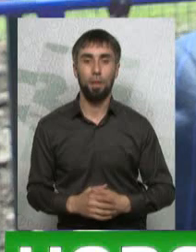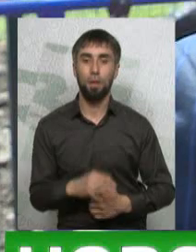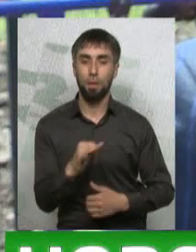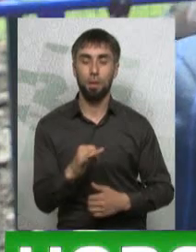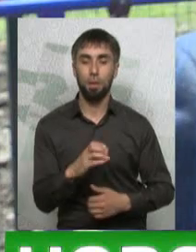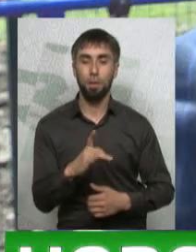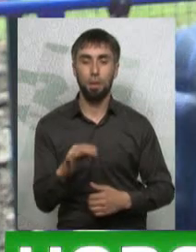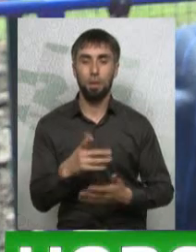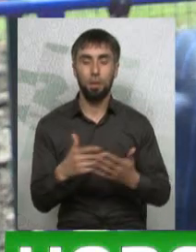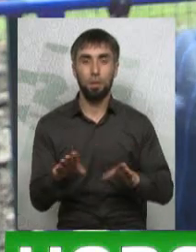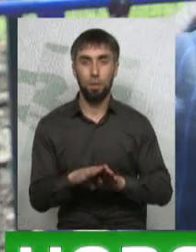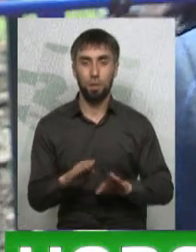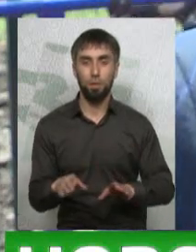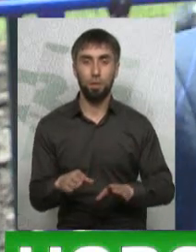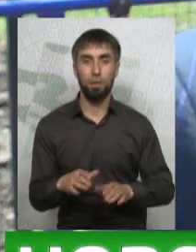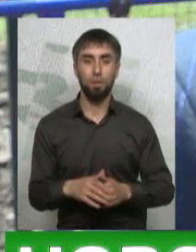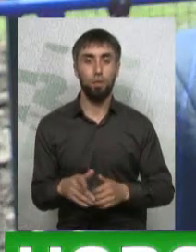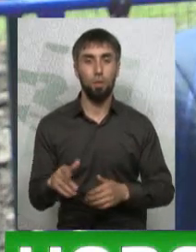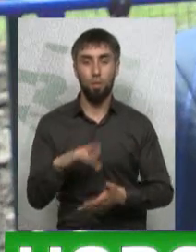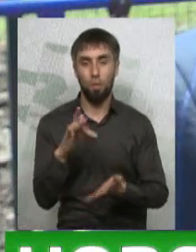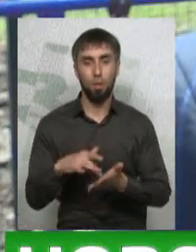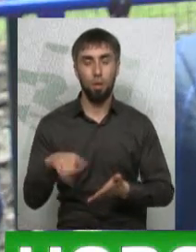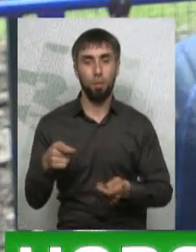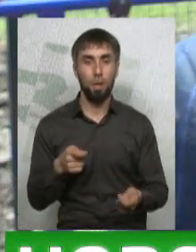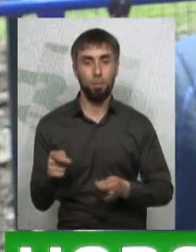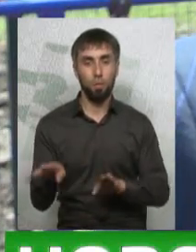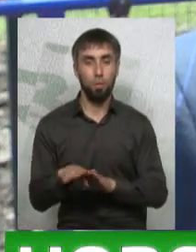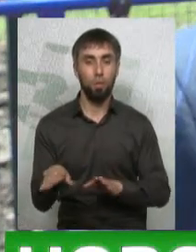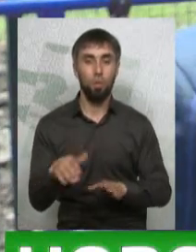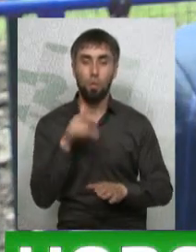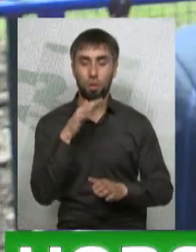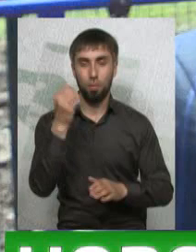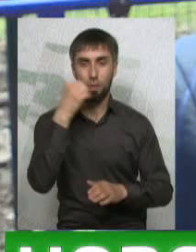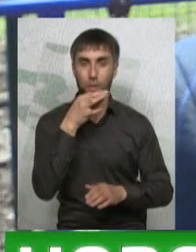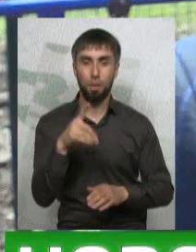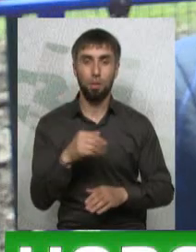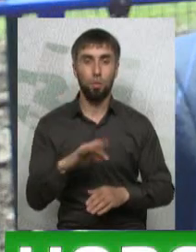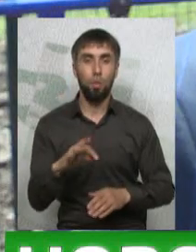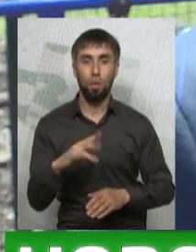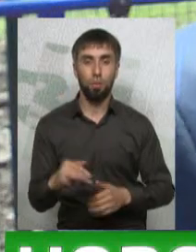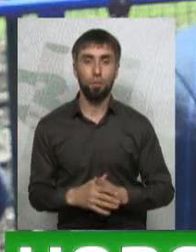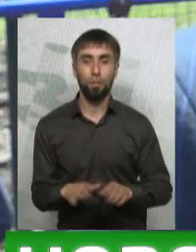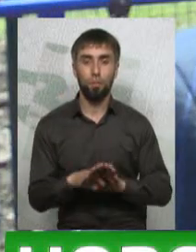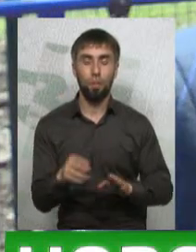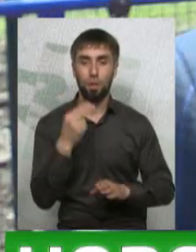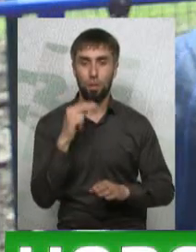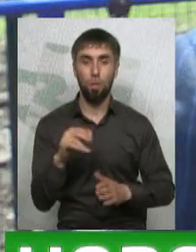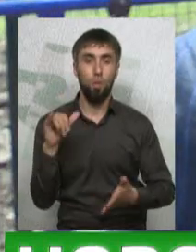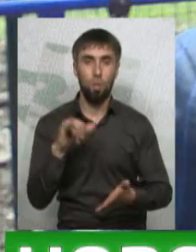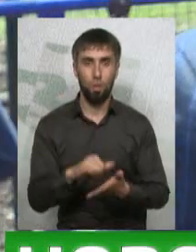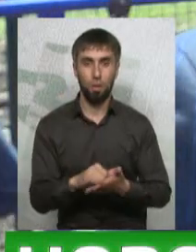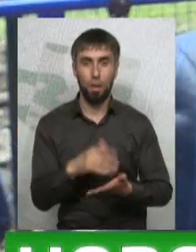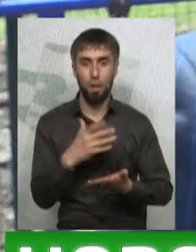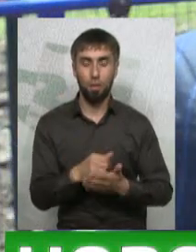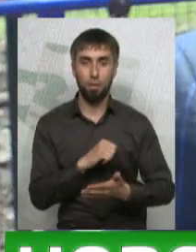инвентарь и снаряды, а также партнером выступает город Карабулак, которому хотел поблагодарить за то, что они так замечательно установили